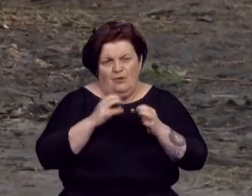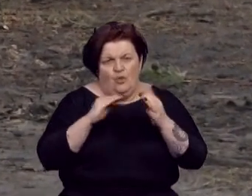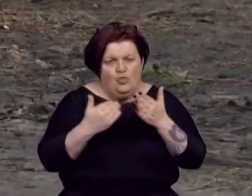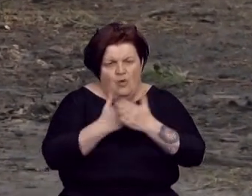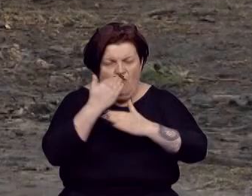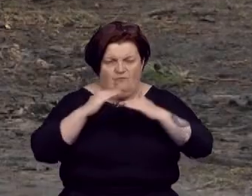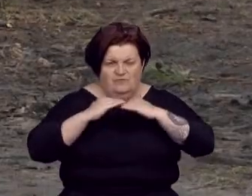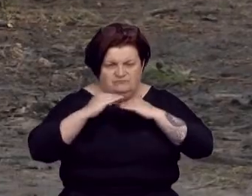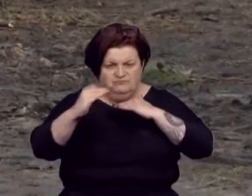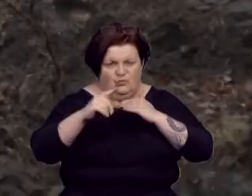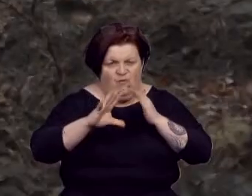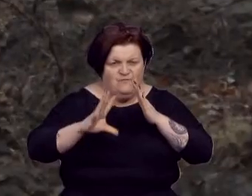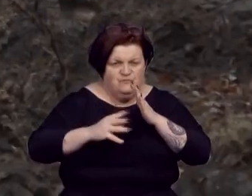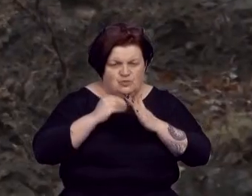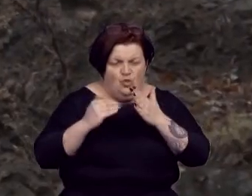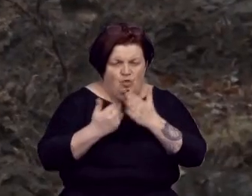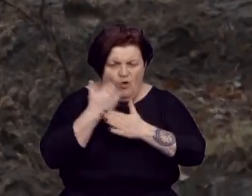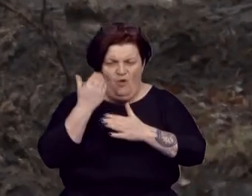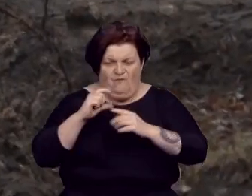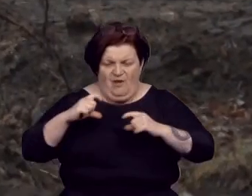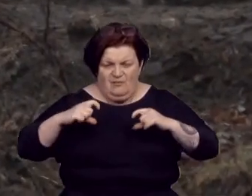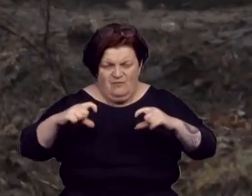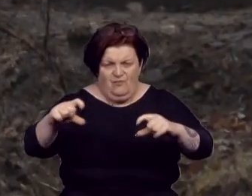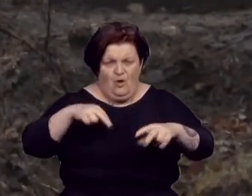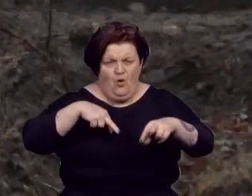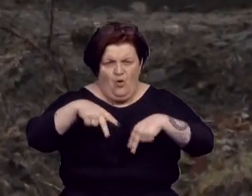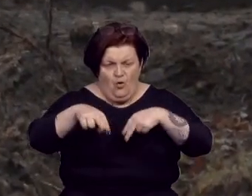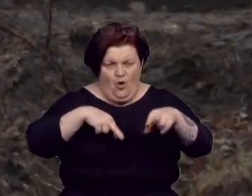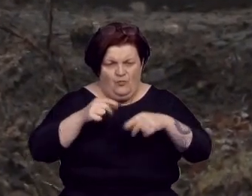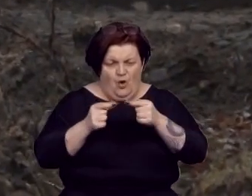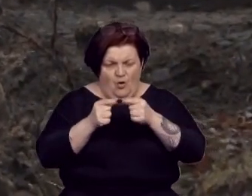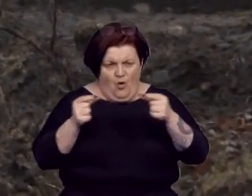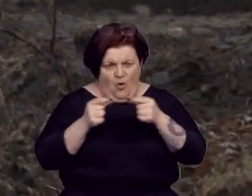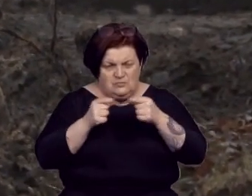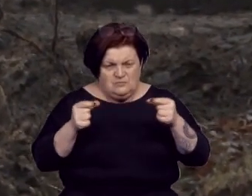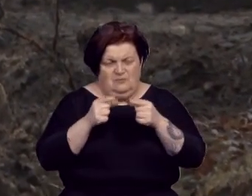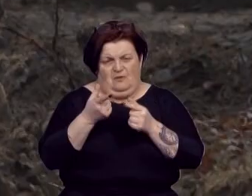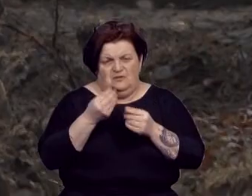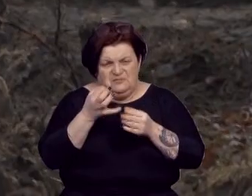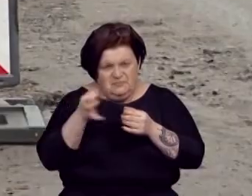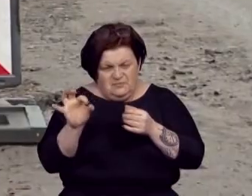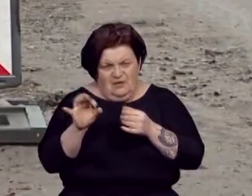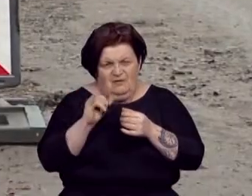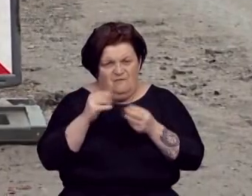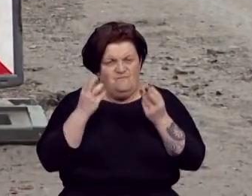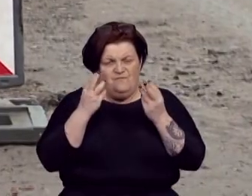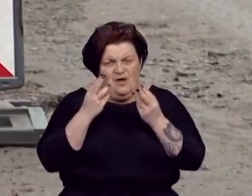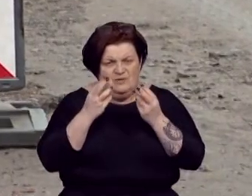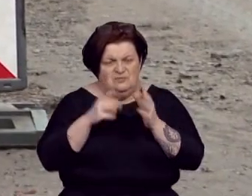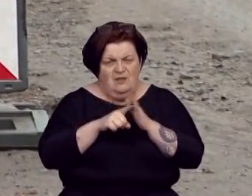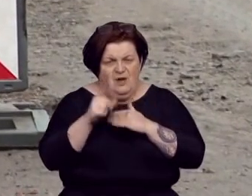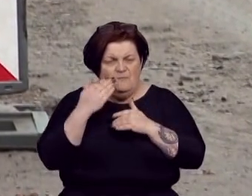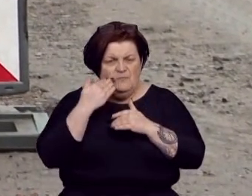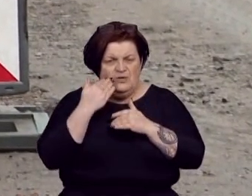nawierzchnia bitumiczna, wszystko będzie w nowym krawężniku, chodnik z kostki betonowej. No i najważniejsza rzecz, która tutaj